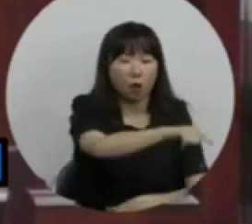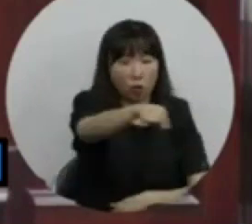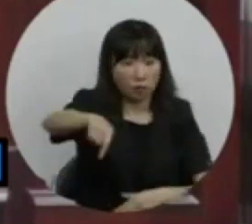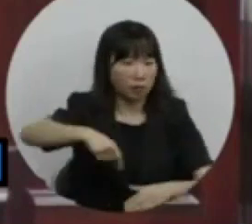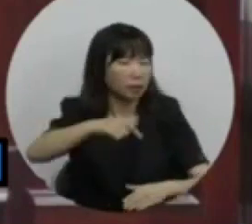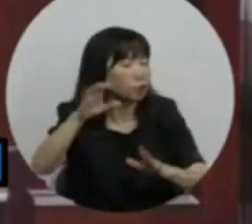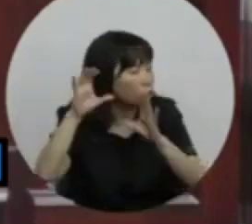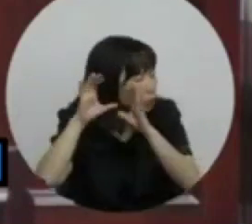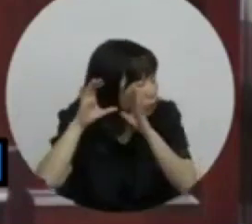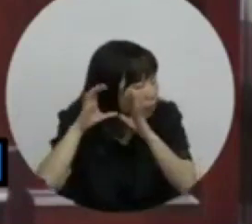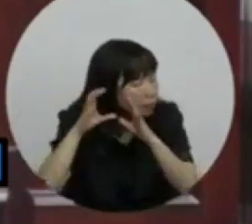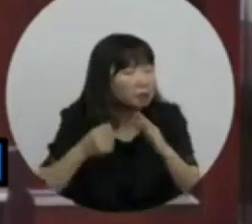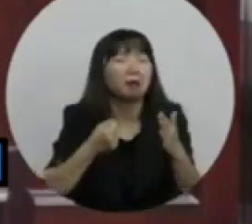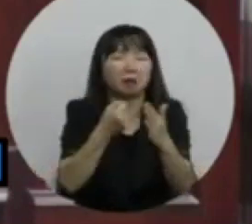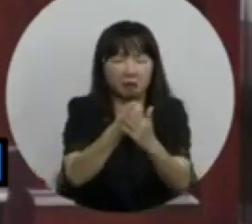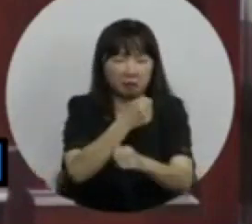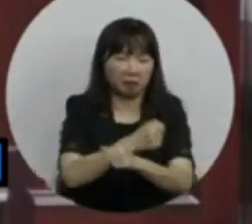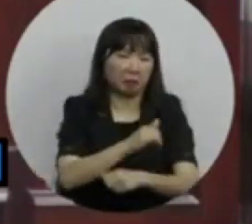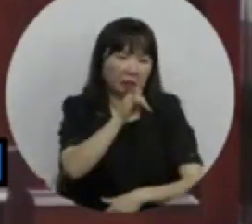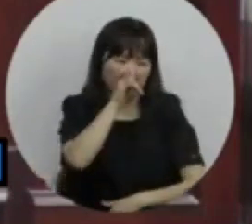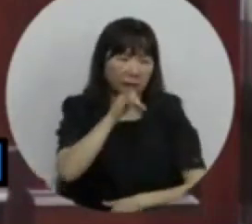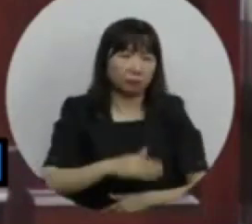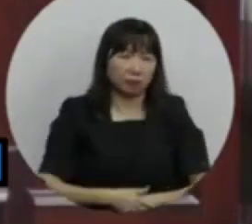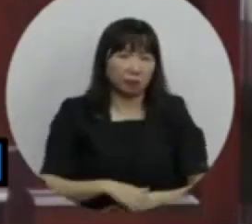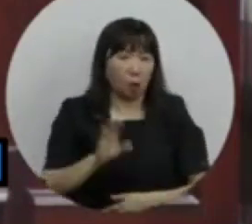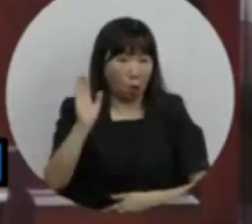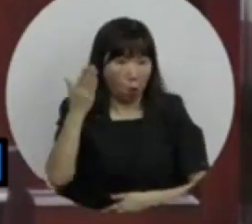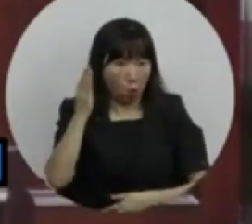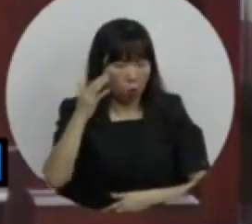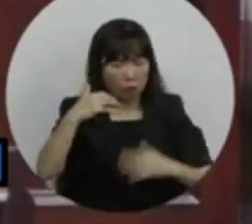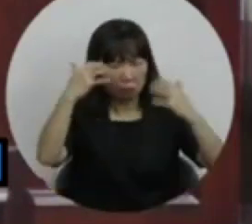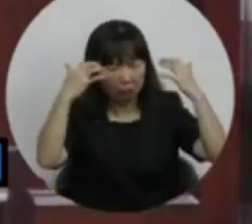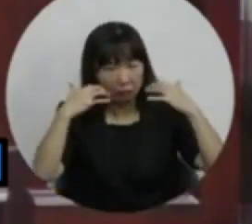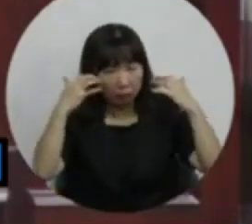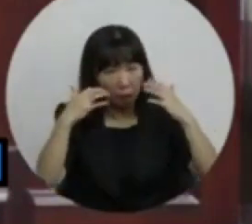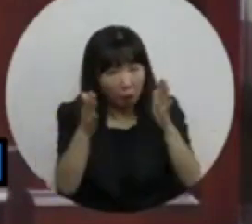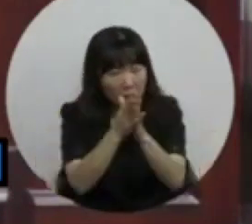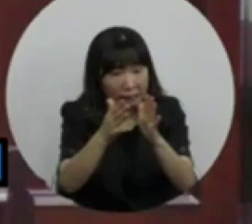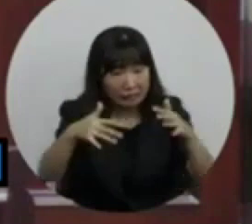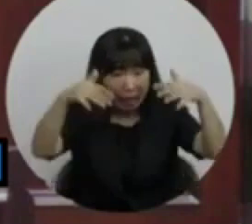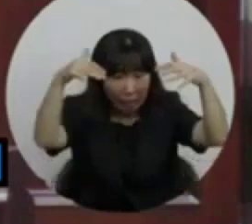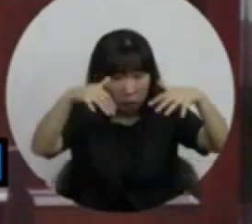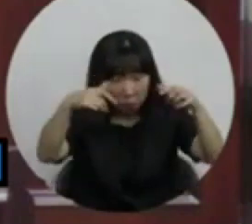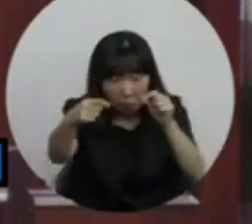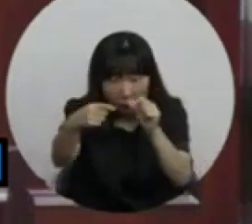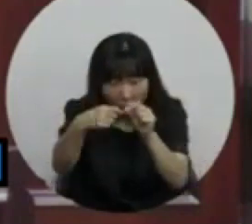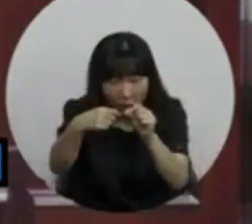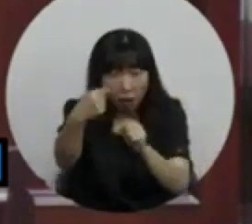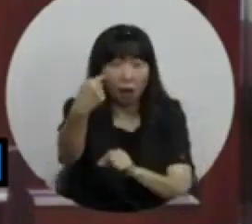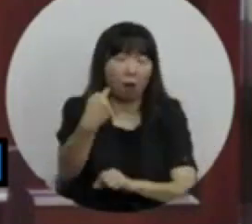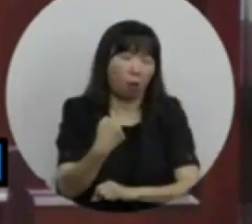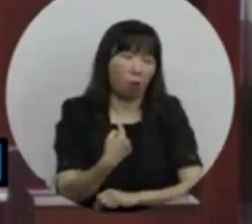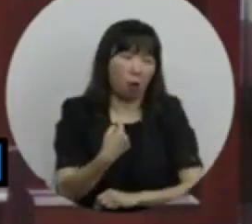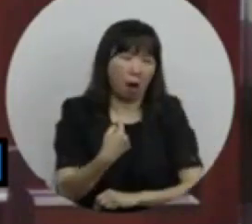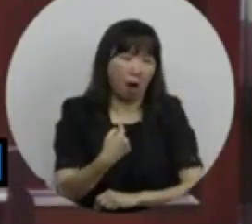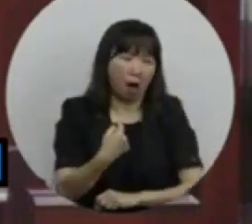의사결정을 하고 있습니다. 요즘 날씨는 본격적인 무더위와 장마가 머지않았음을